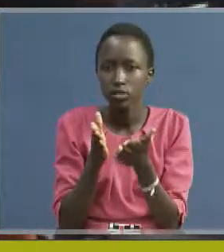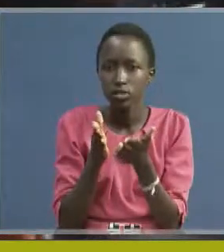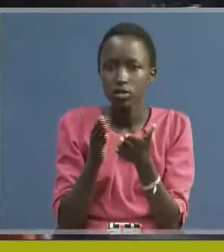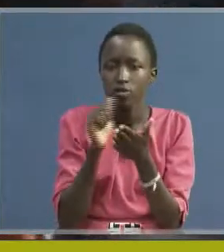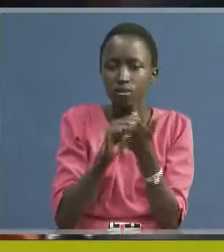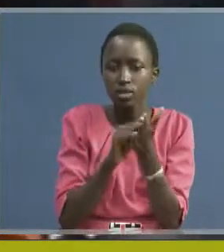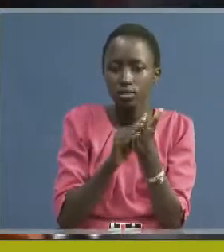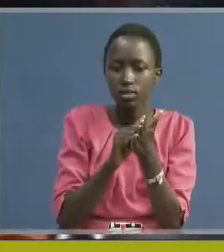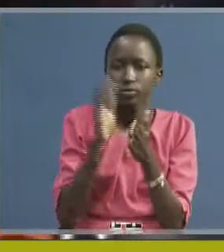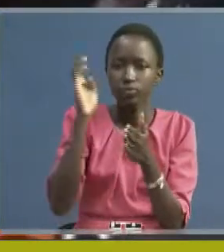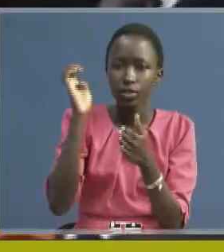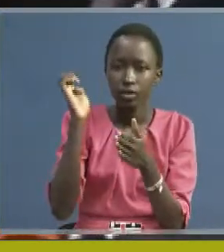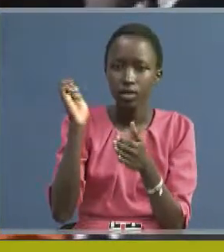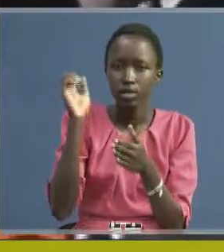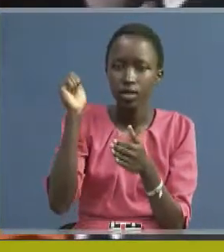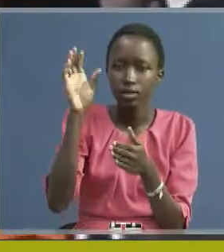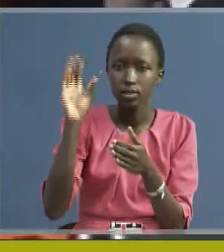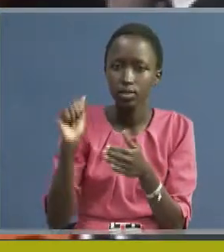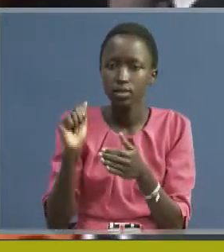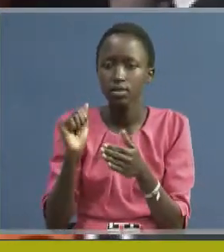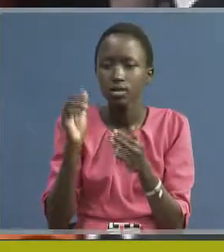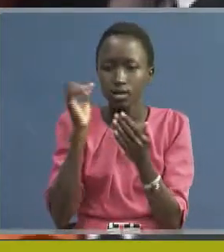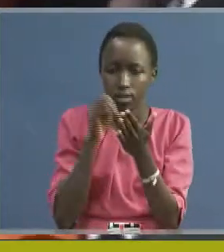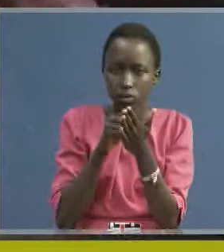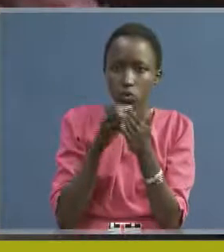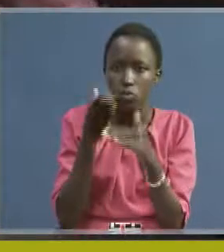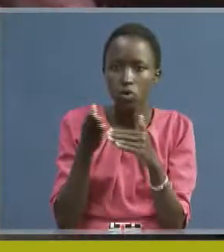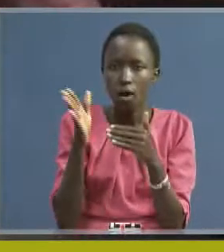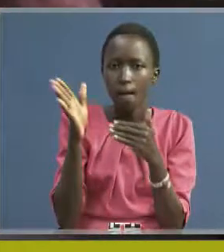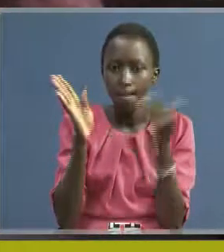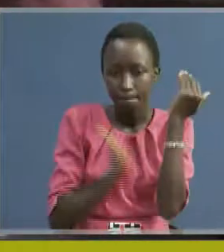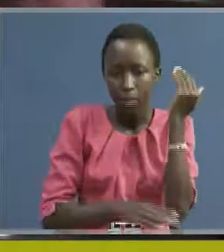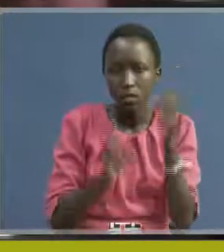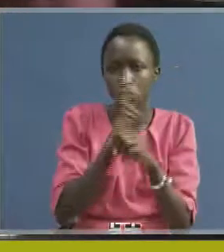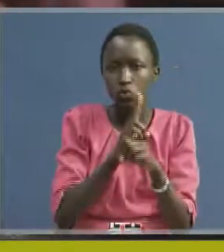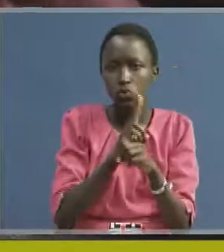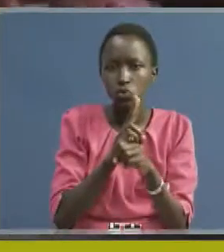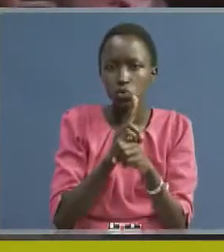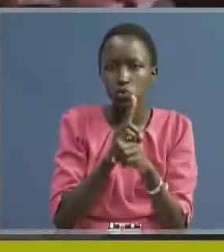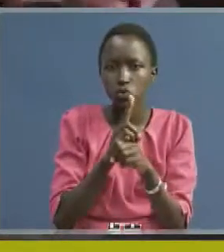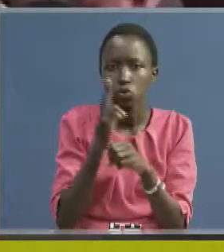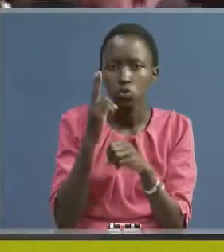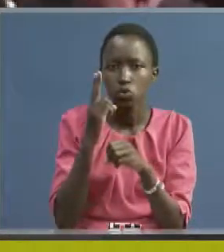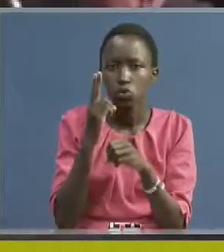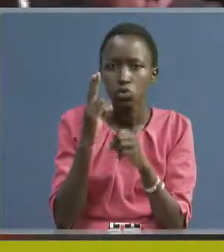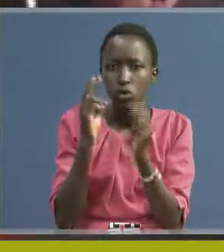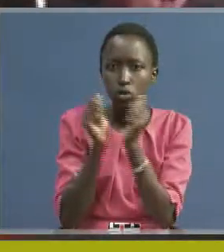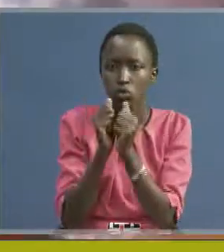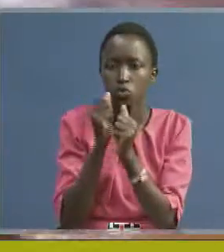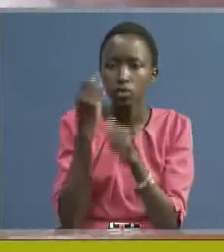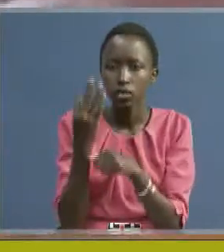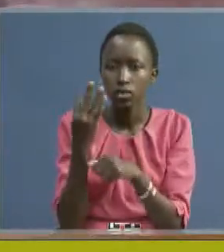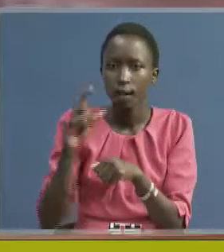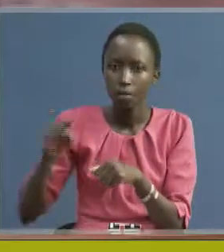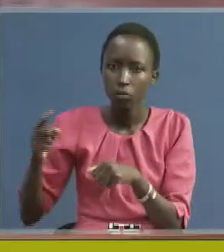kupambana na ufisadi nchini EACC akituhumiwa kuhusika katika ubadhirifu wa shilingi milioni